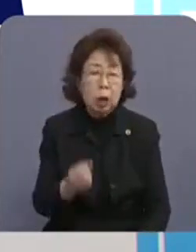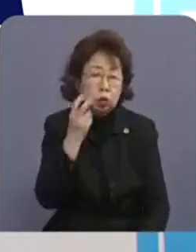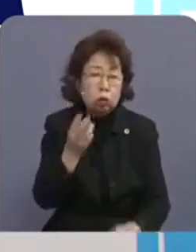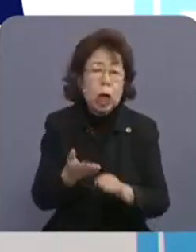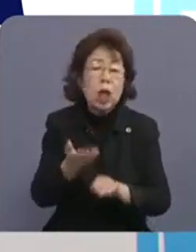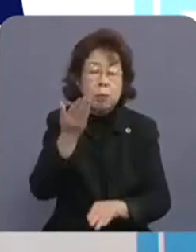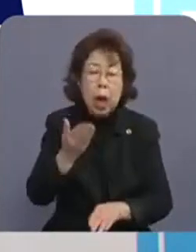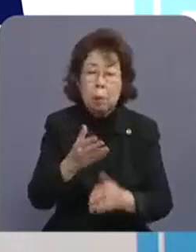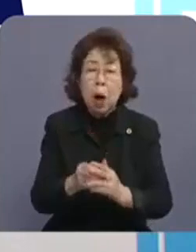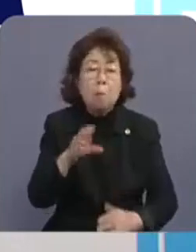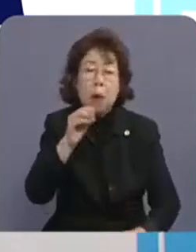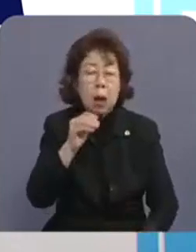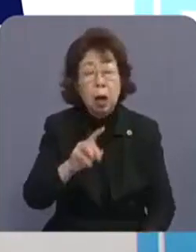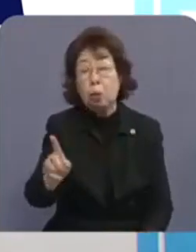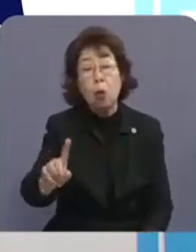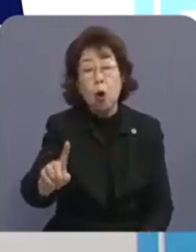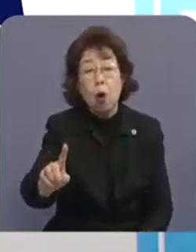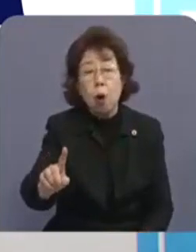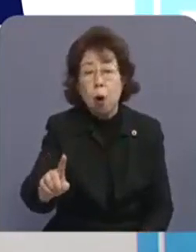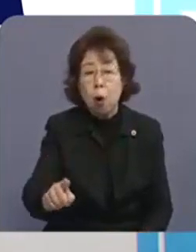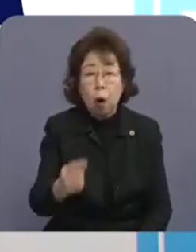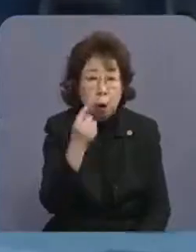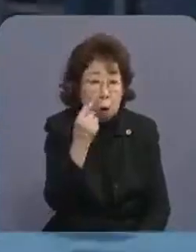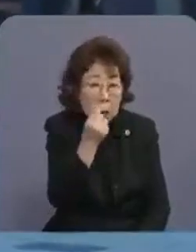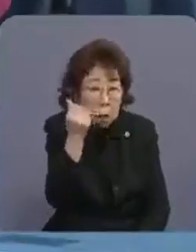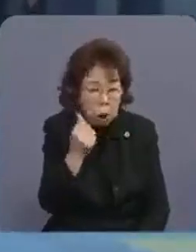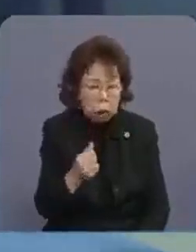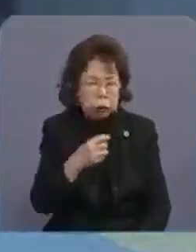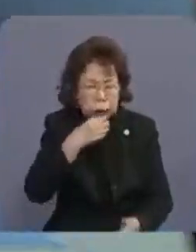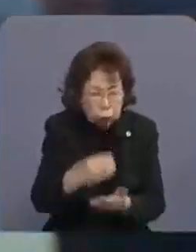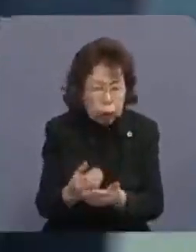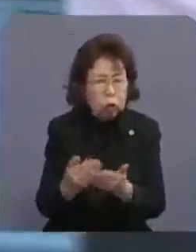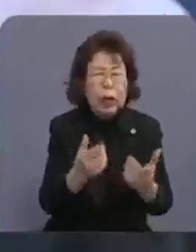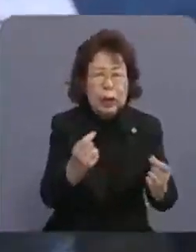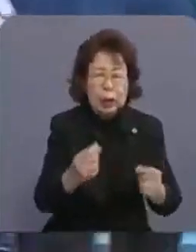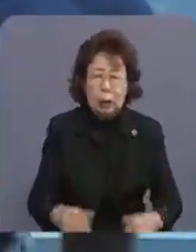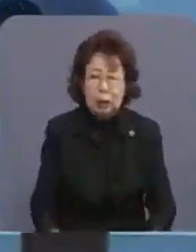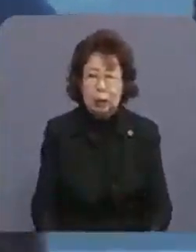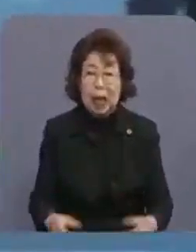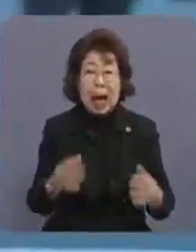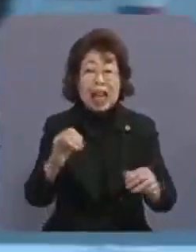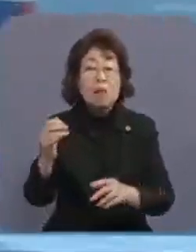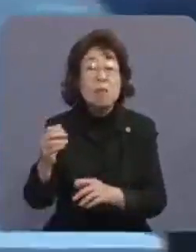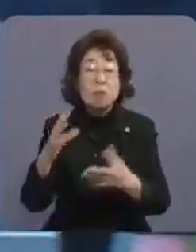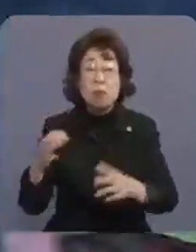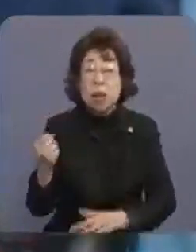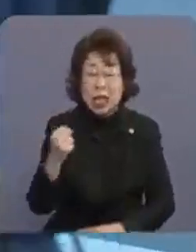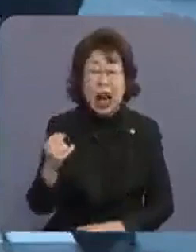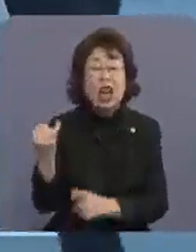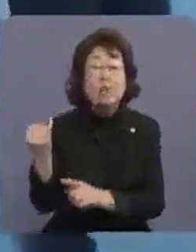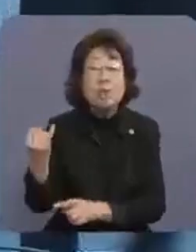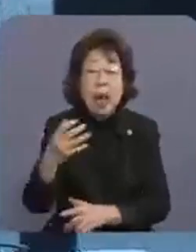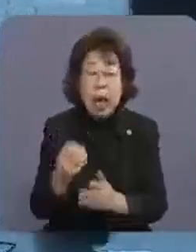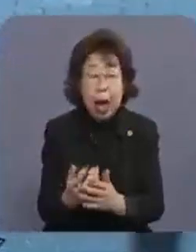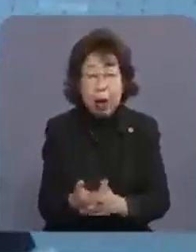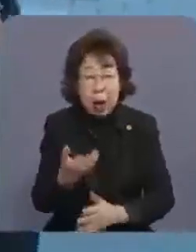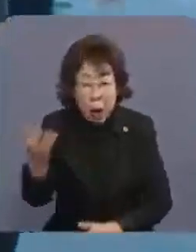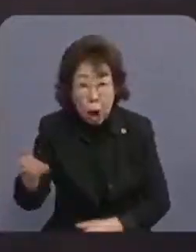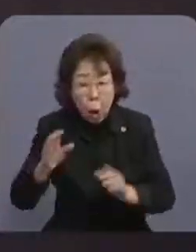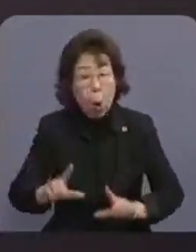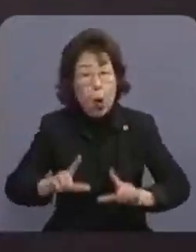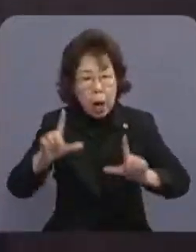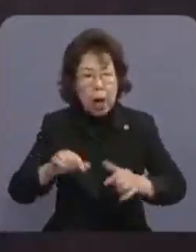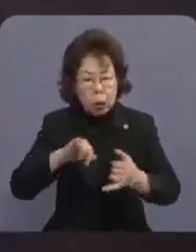가놓고 이야기를 한다는 뭐예요 눈속임 한다는 거죠 국민의 임 김미해 후보는 협약 체결로 풍산 이전이 올해 안에